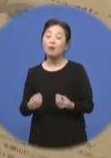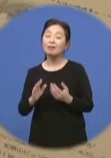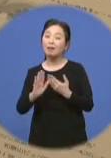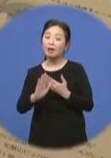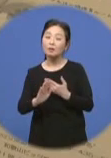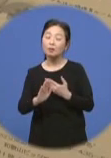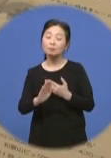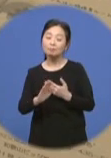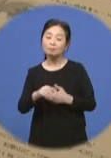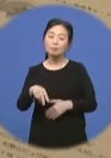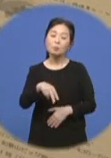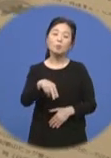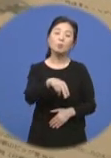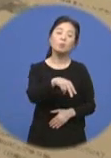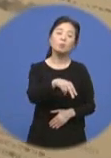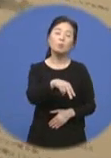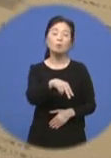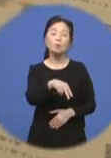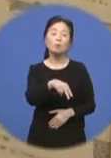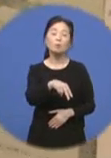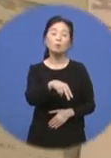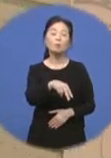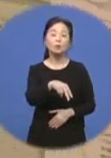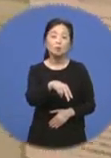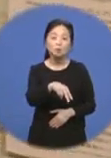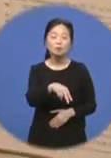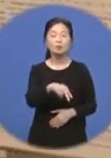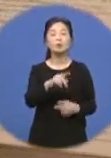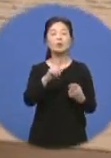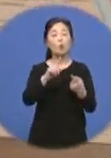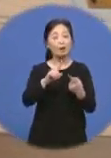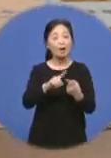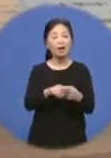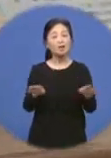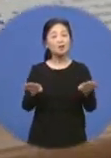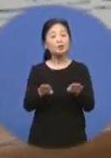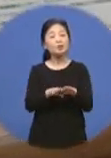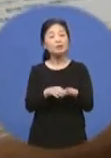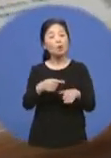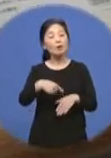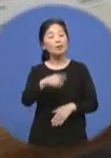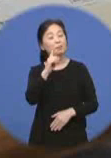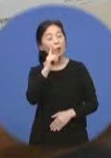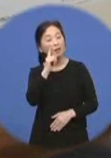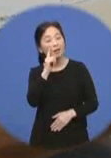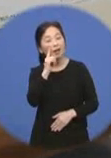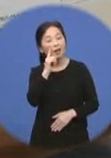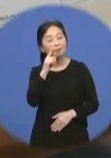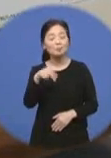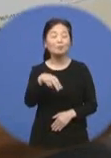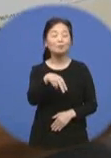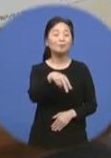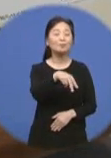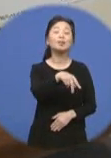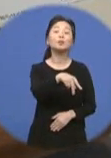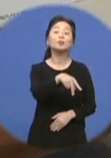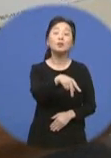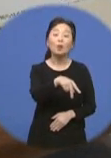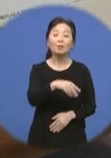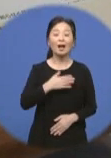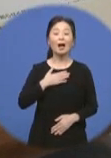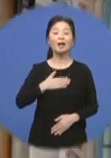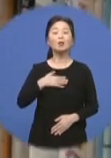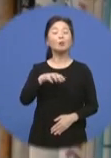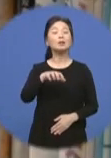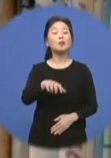立ち寄れるような、休日の日にでも立ち寄れるような居心地のいい第三の場所を